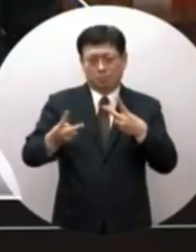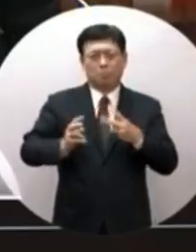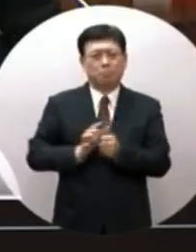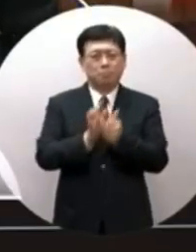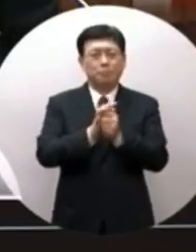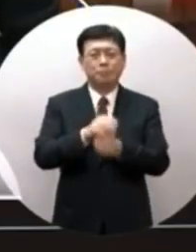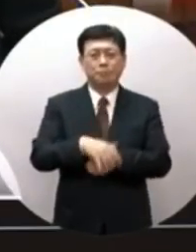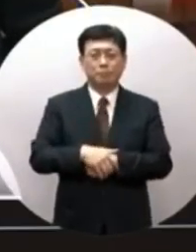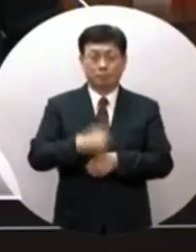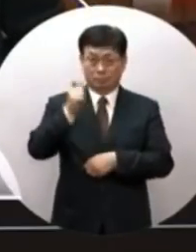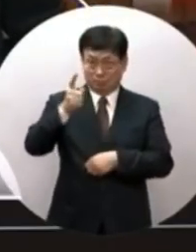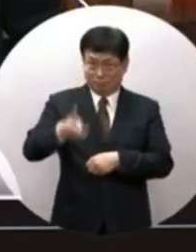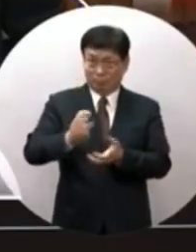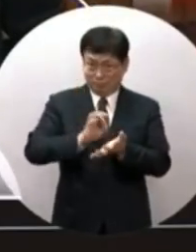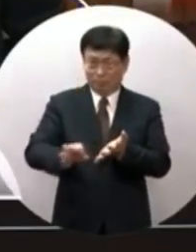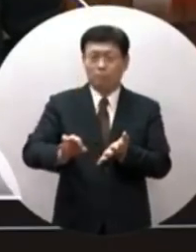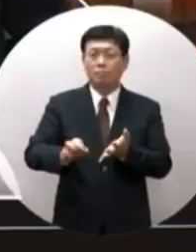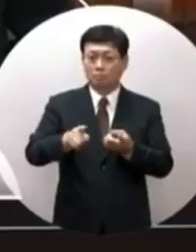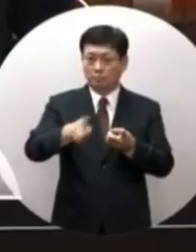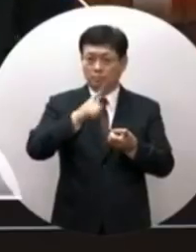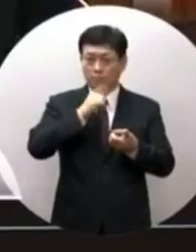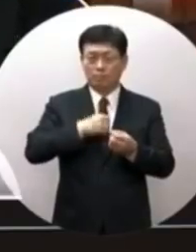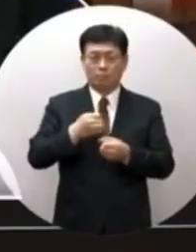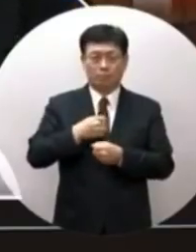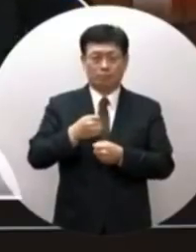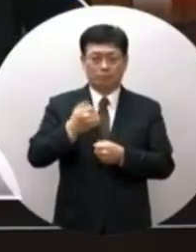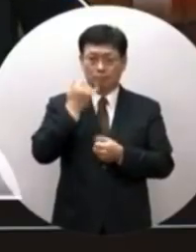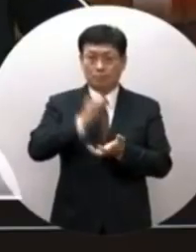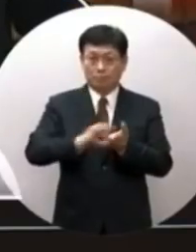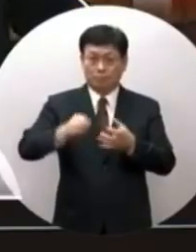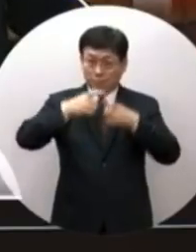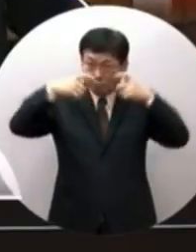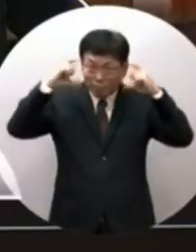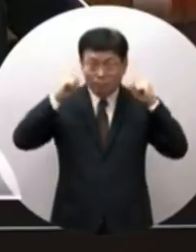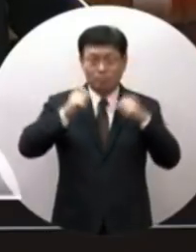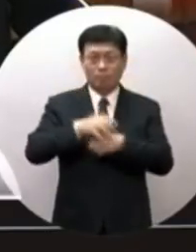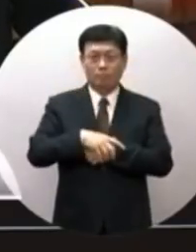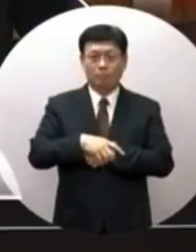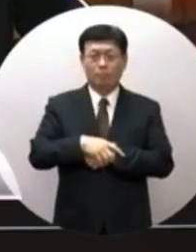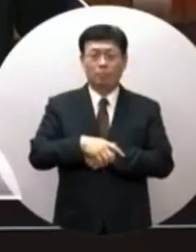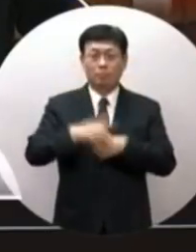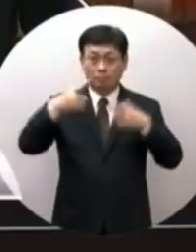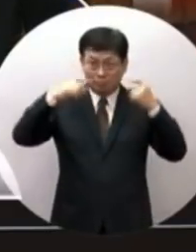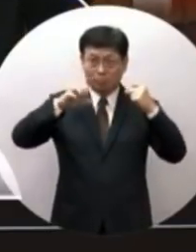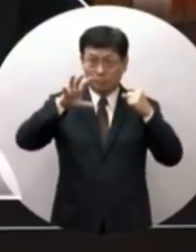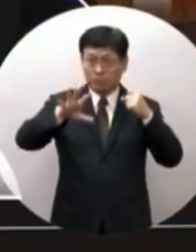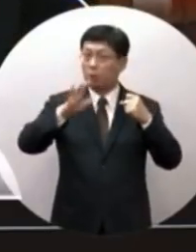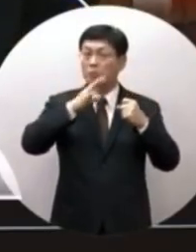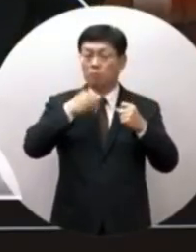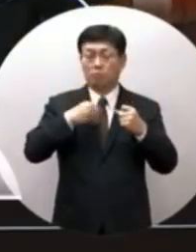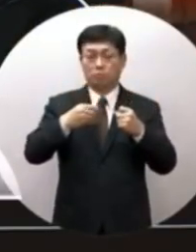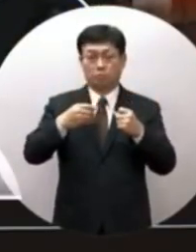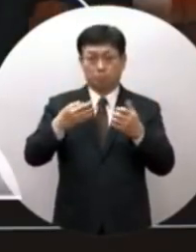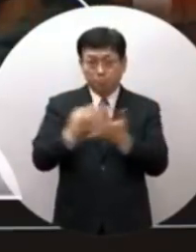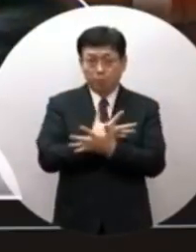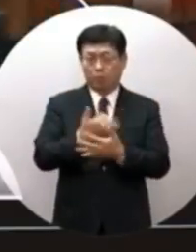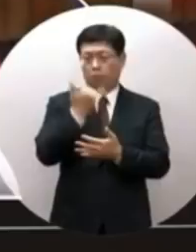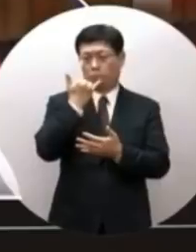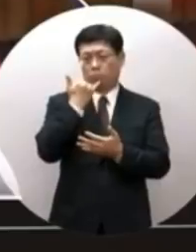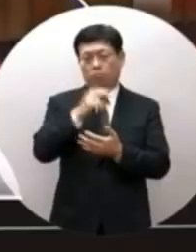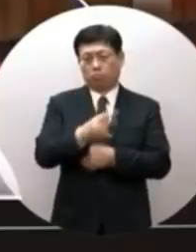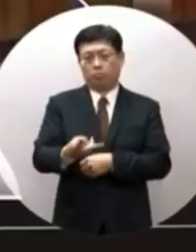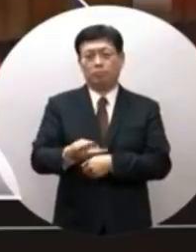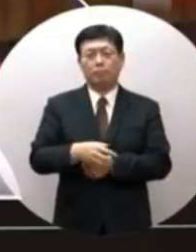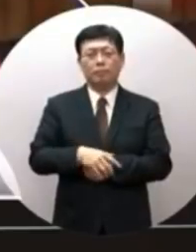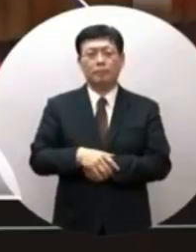做重复性使用纸母口罩，这就是口罩有但是不足的时候应变的措施，